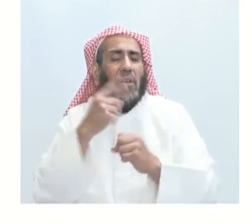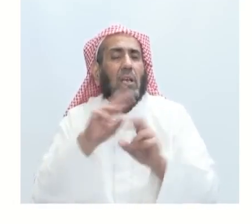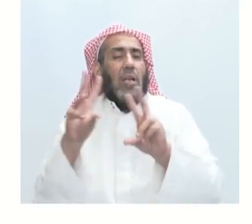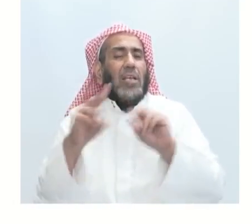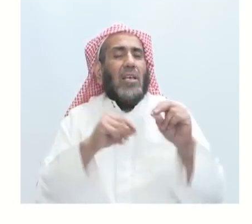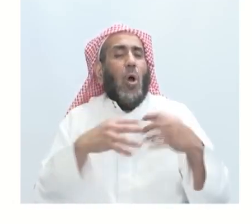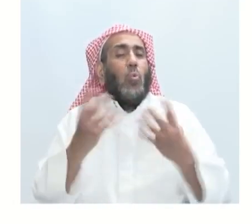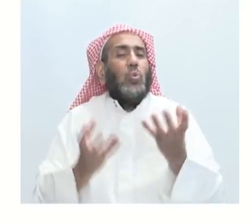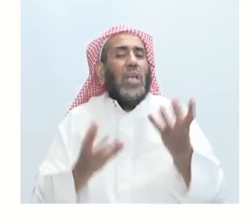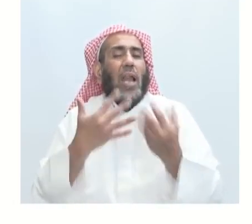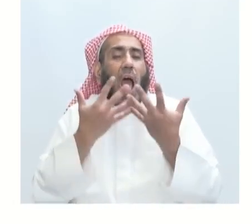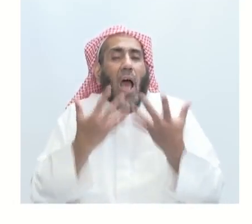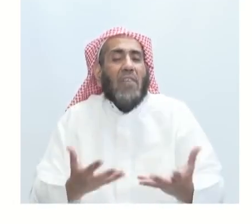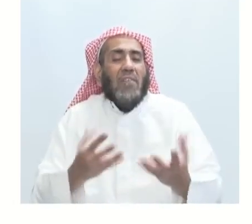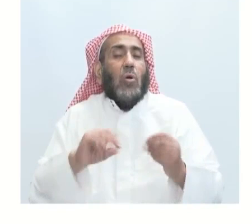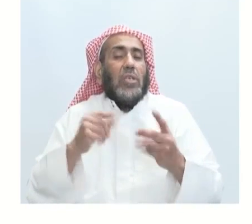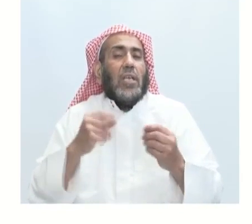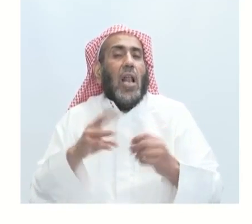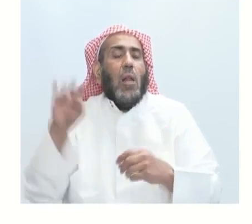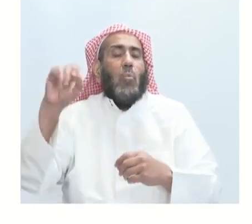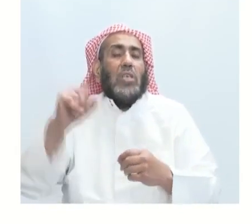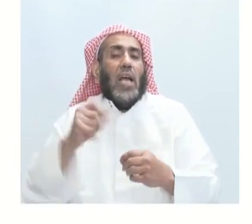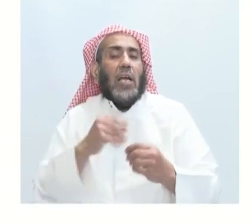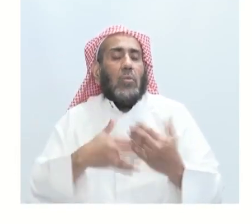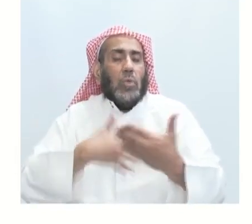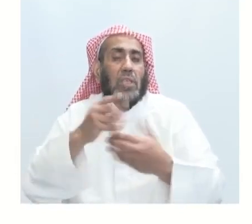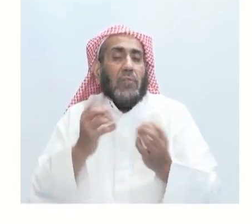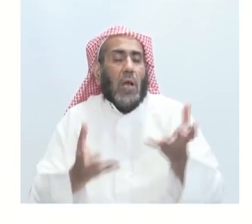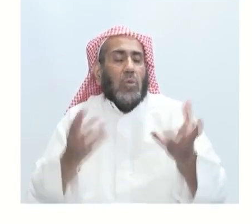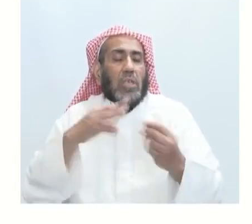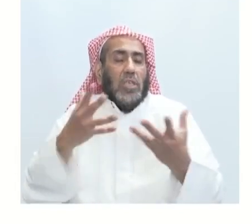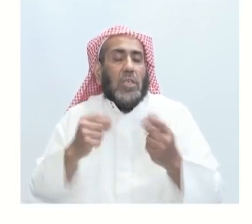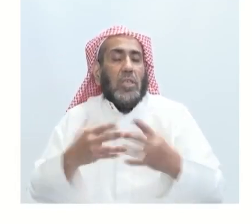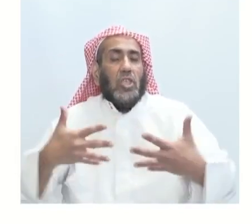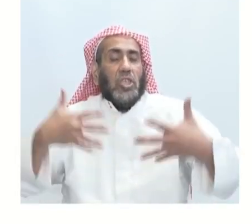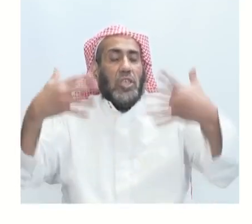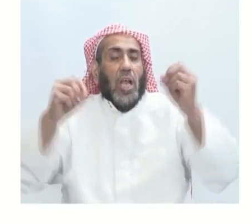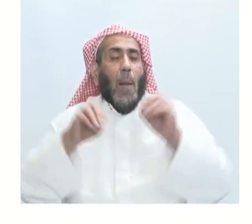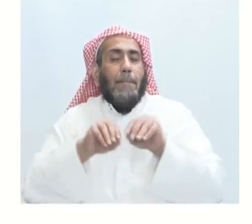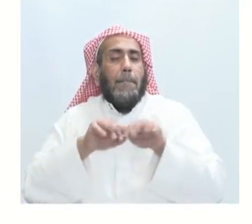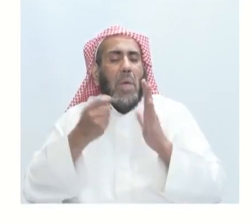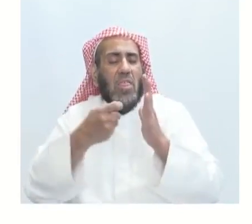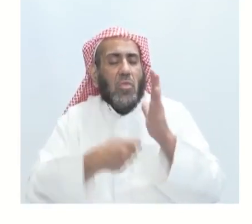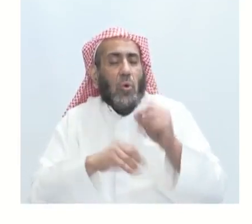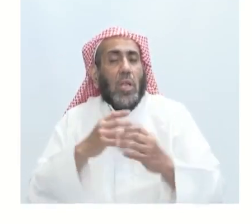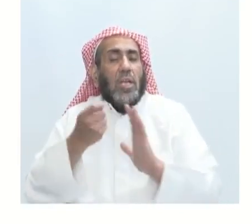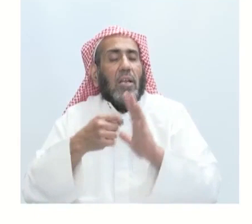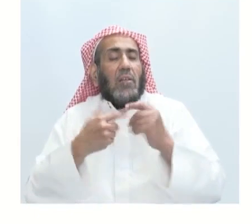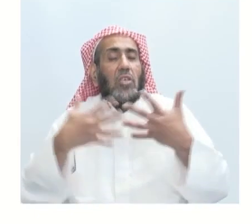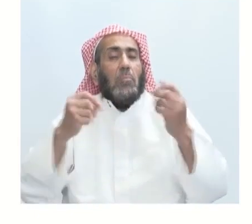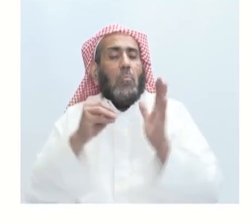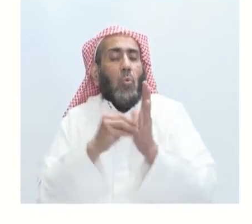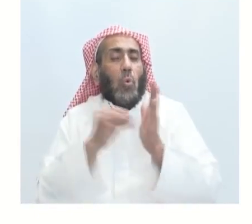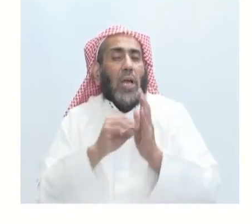اوزان خفيفه والجديده كالمو شحات والتجديد في اوزان الشعر ونظم ما عرف بال الشعر المنثور اثرت نظم الشعر في موضوعات